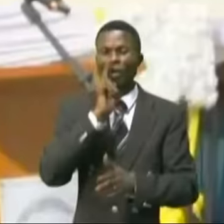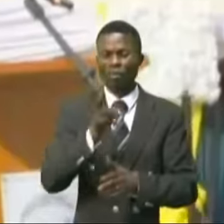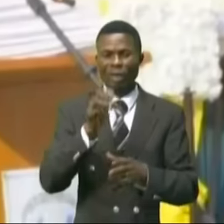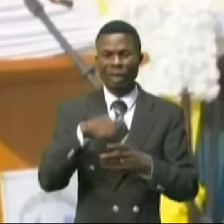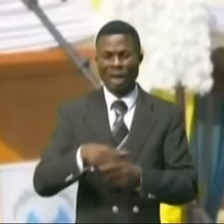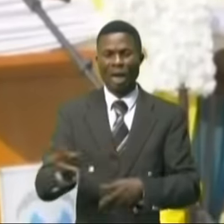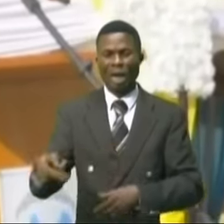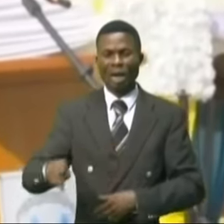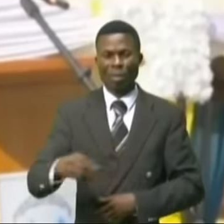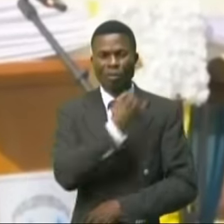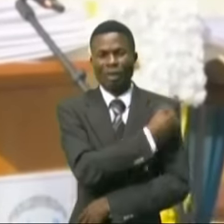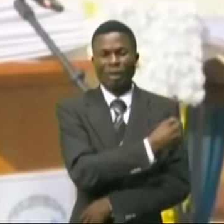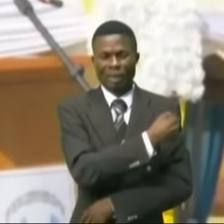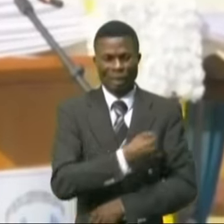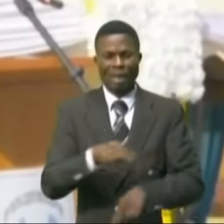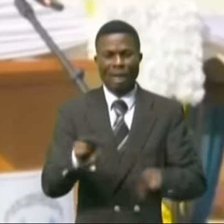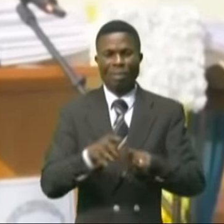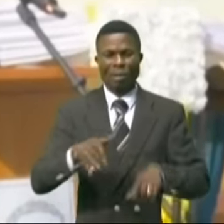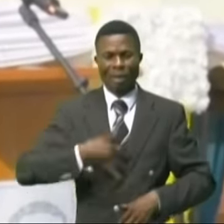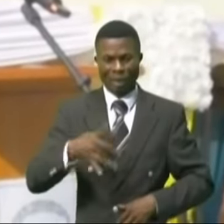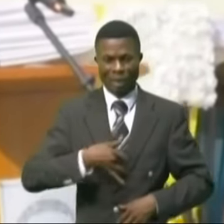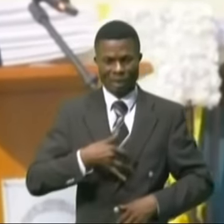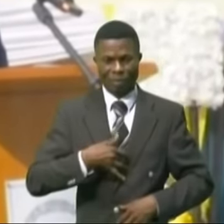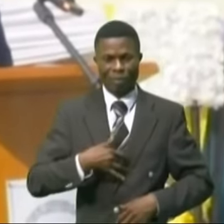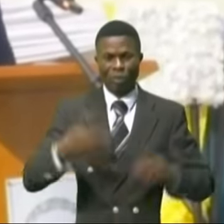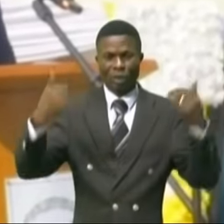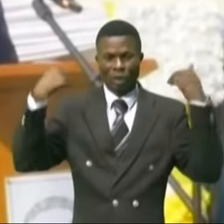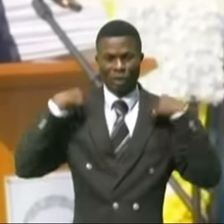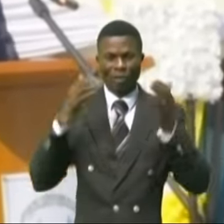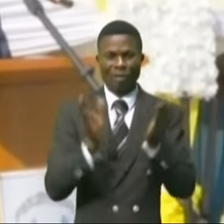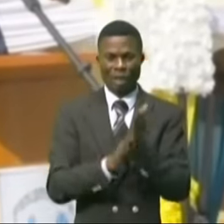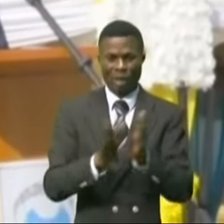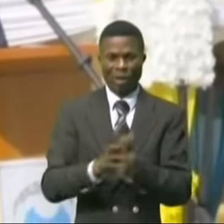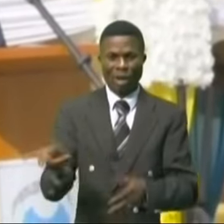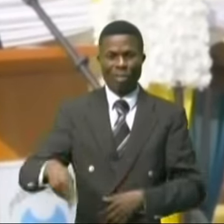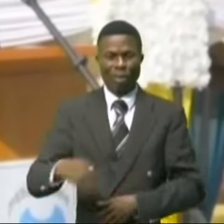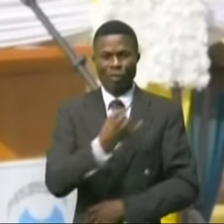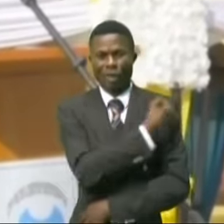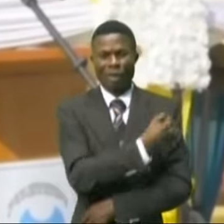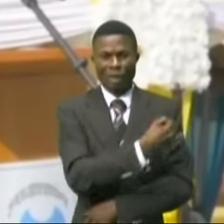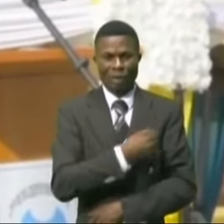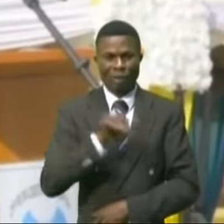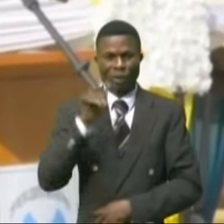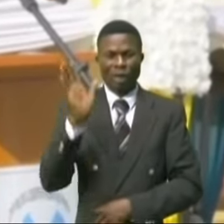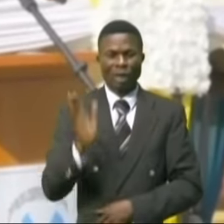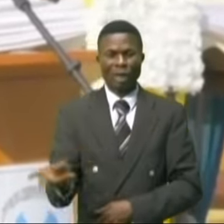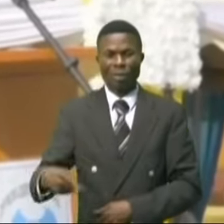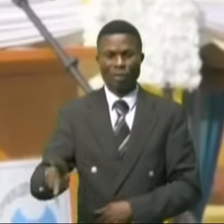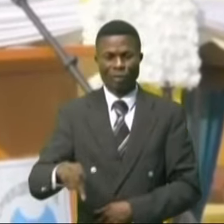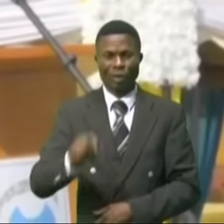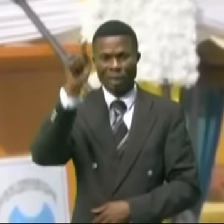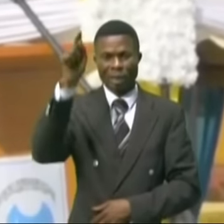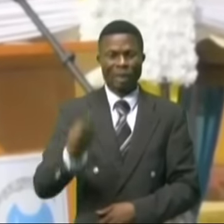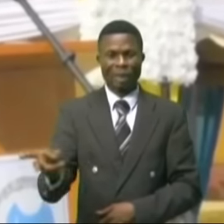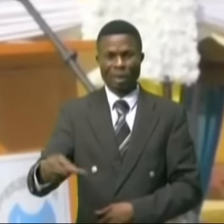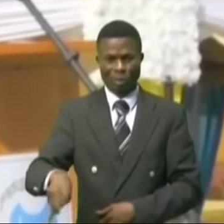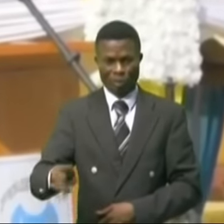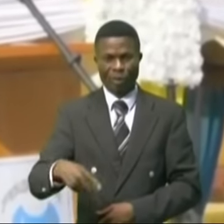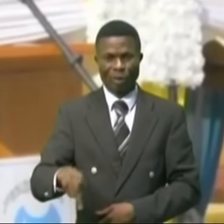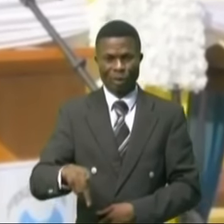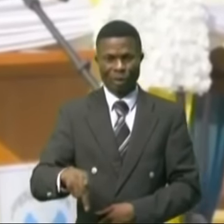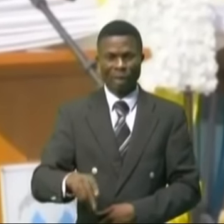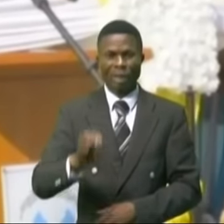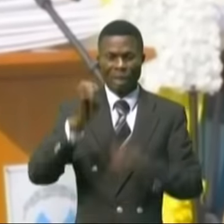l'Ituri. Même sentiment de joie dans les cas des gestionnaires des écoles en province de l'Ituri, le directeur provincial de la division provinciale de